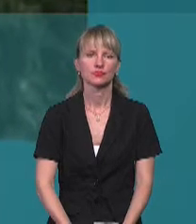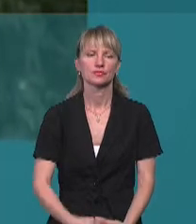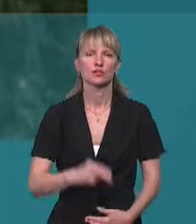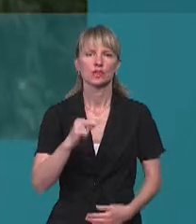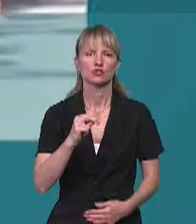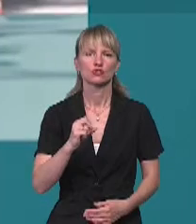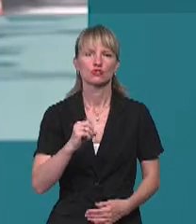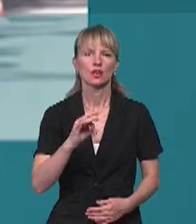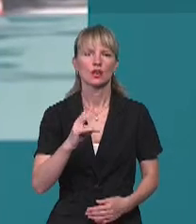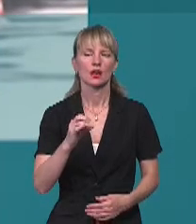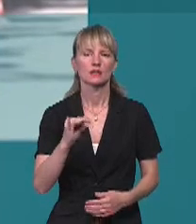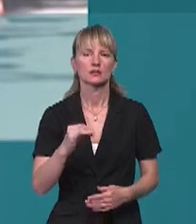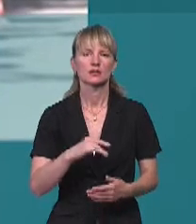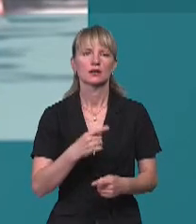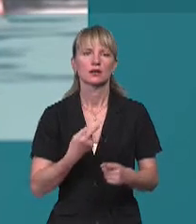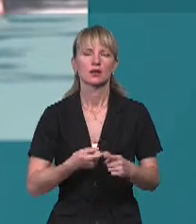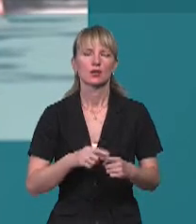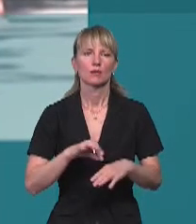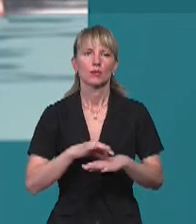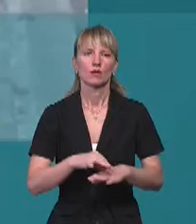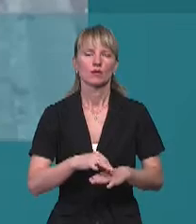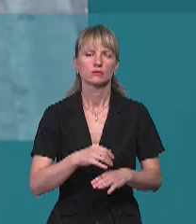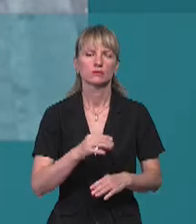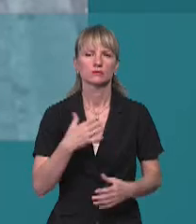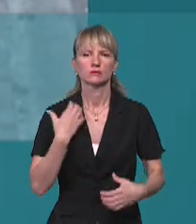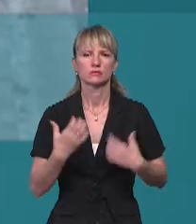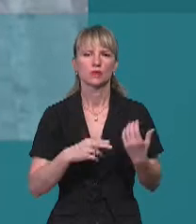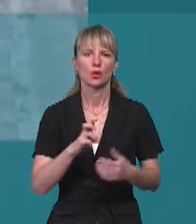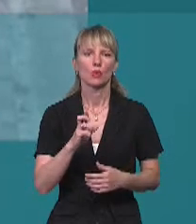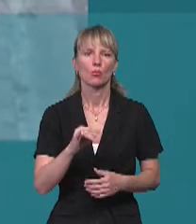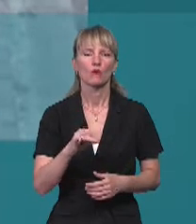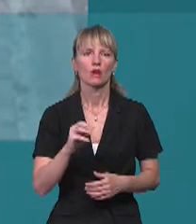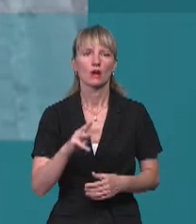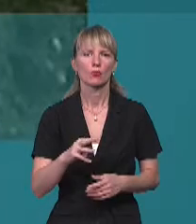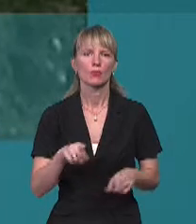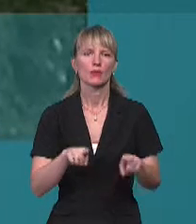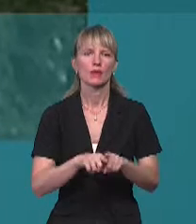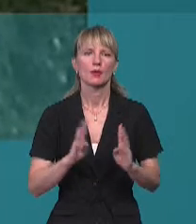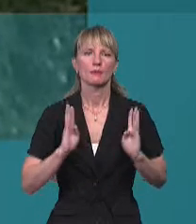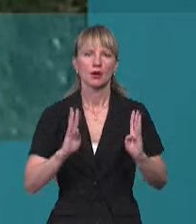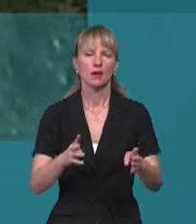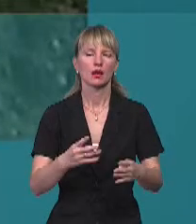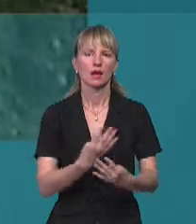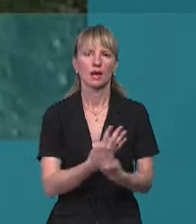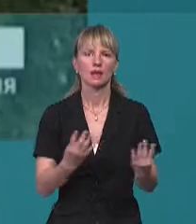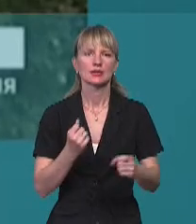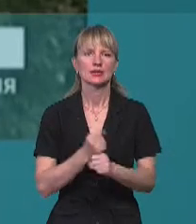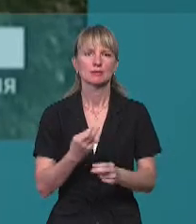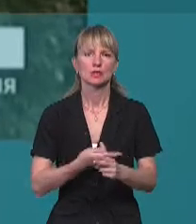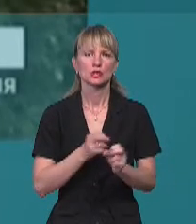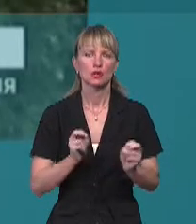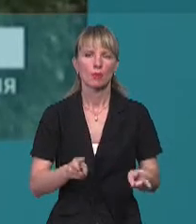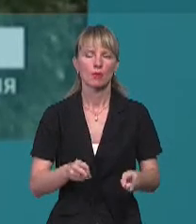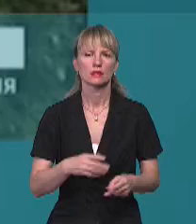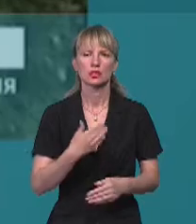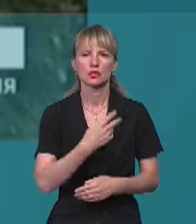Черкасець Єгор Толстой двічі на тиждень прогулюється бульваром. Каже, такий паркан зробить його більш безпечним. Безпеці руху, думаю, допоможе, але зовнішній